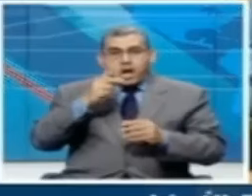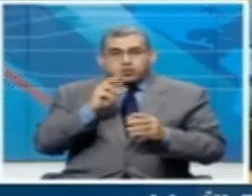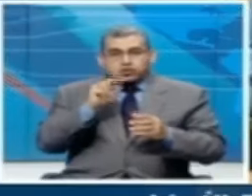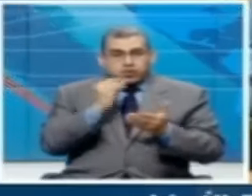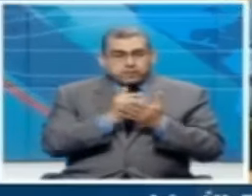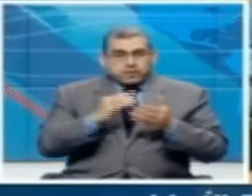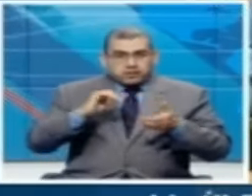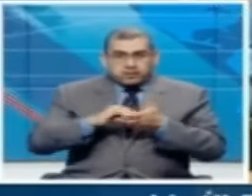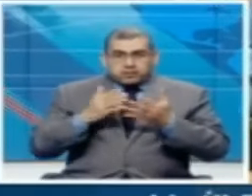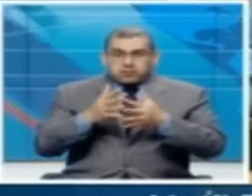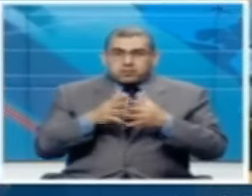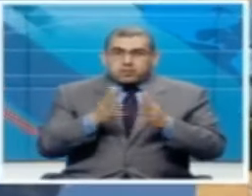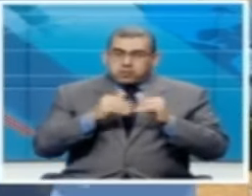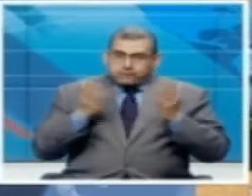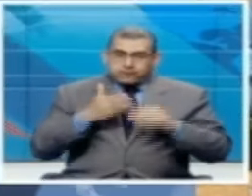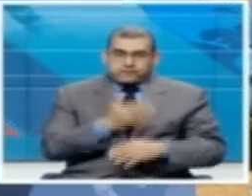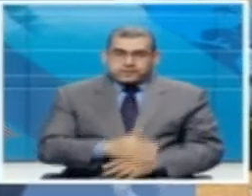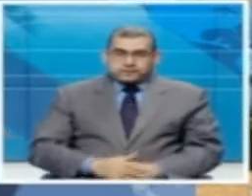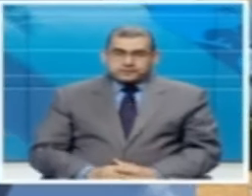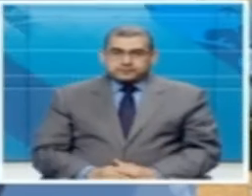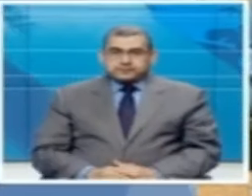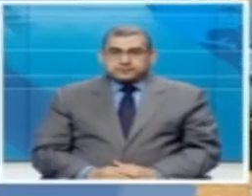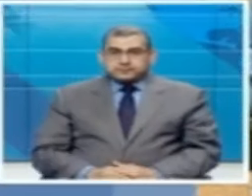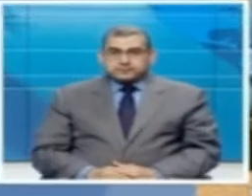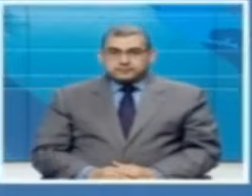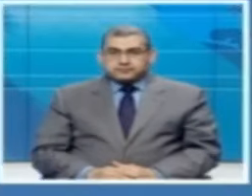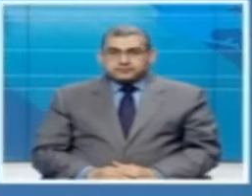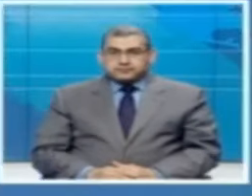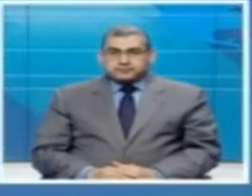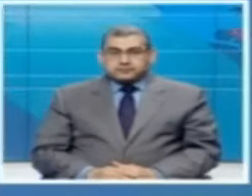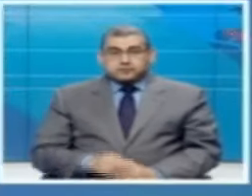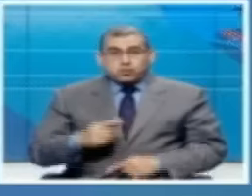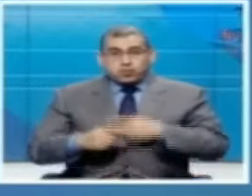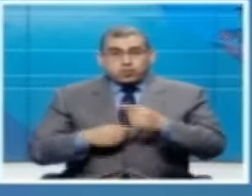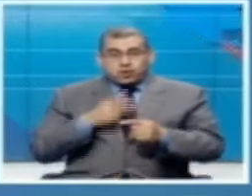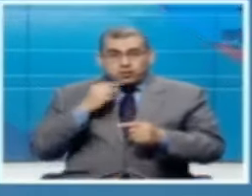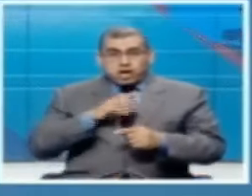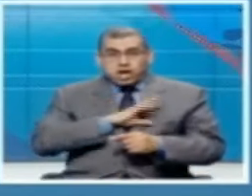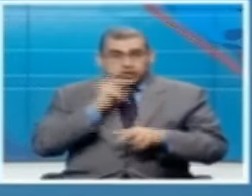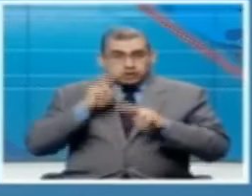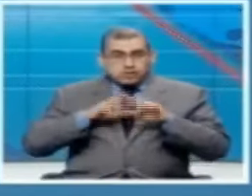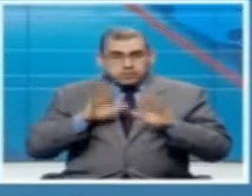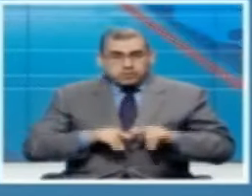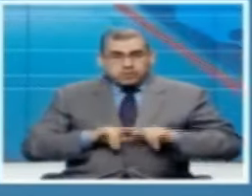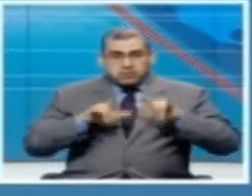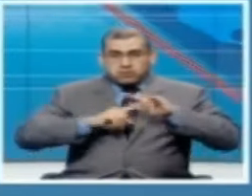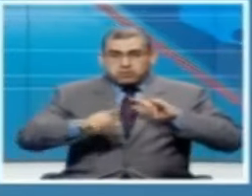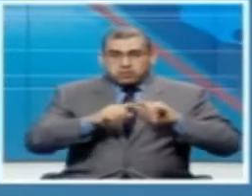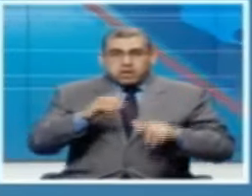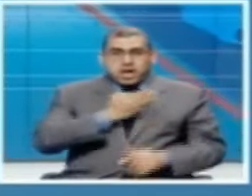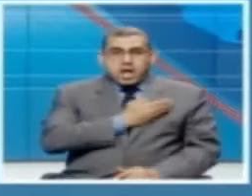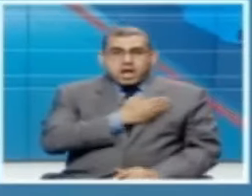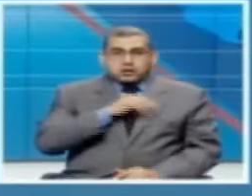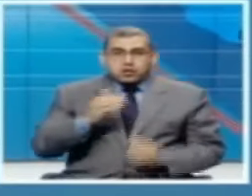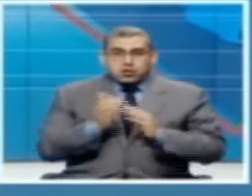ووكالات الاغاثه الدوليه وصلت قوات الاحتمال الاسرائيلي عدوانها على قطاع غزه